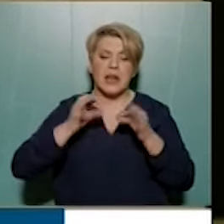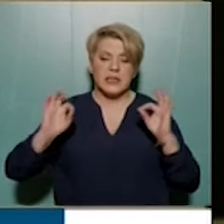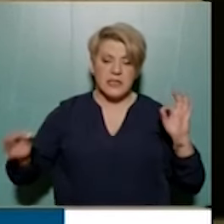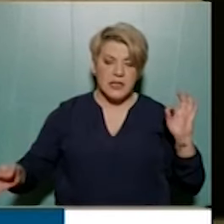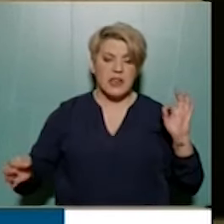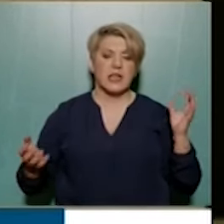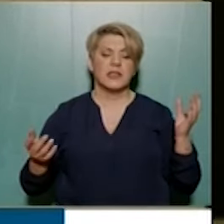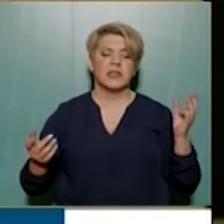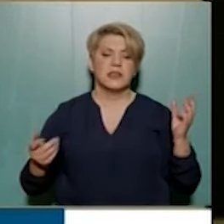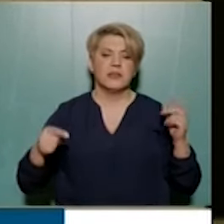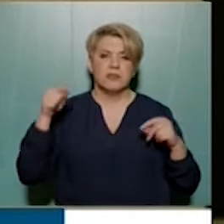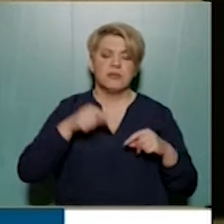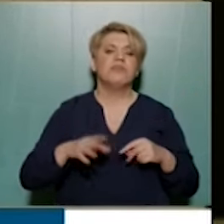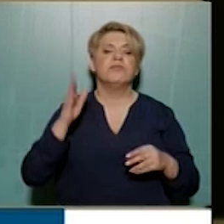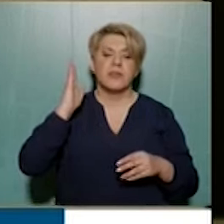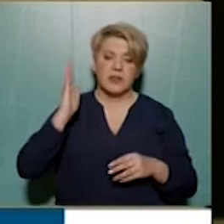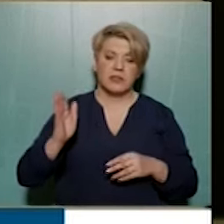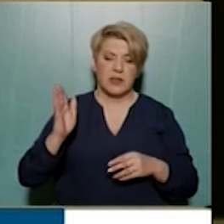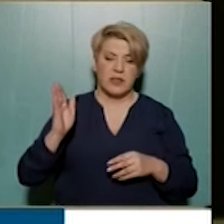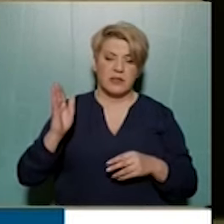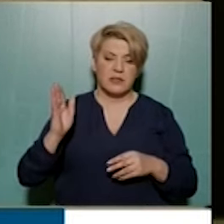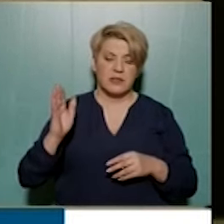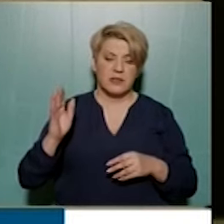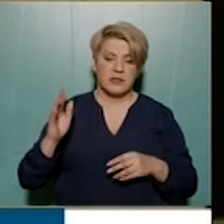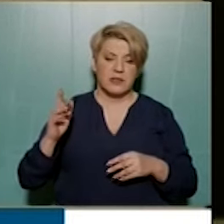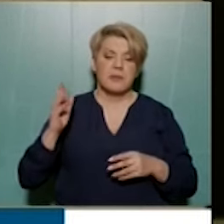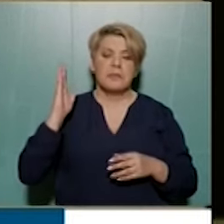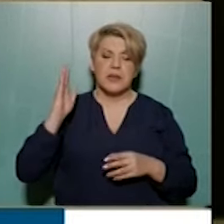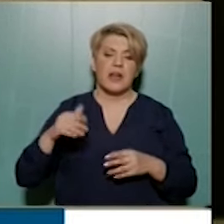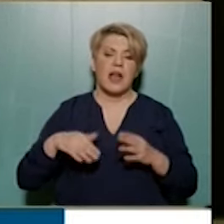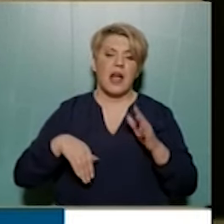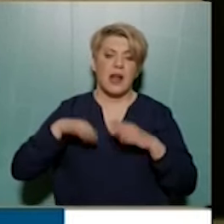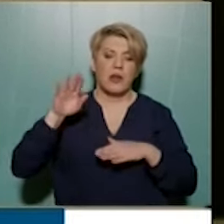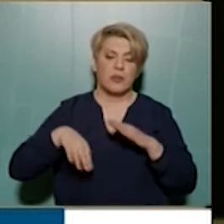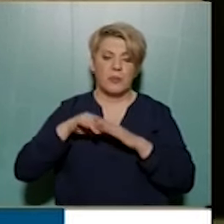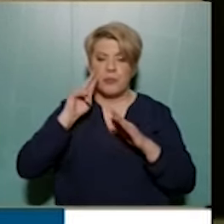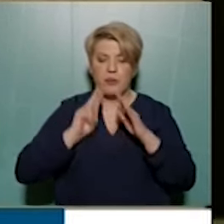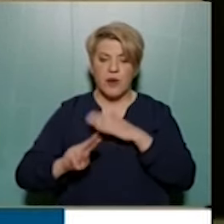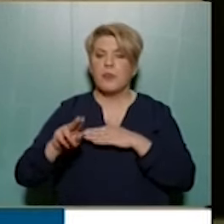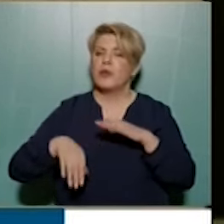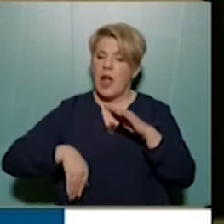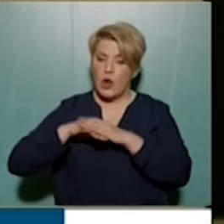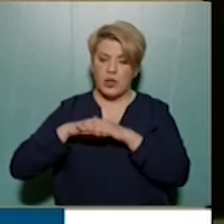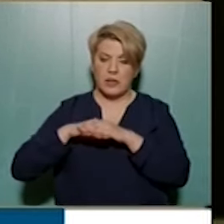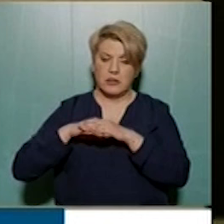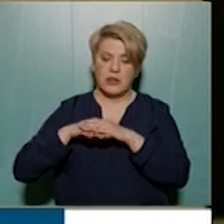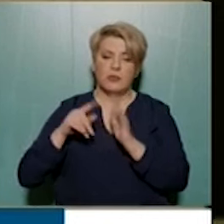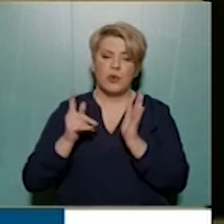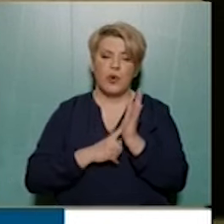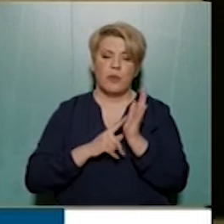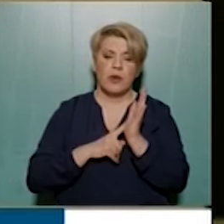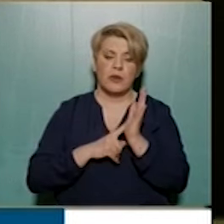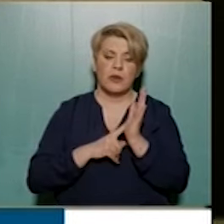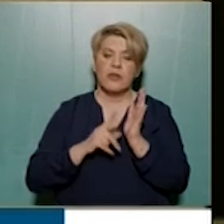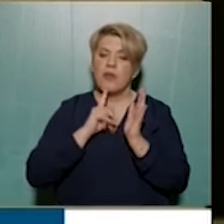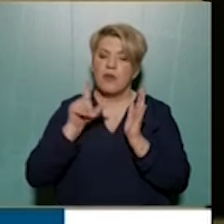αλυσίδες, στην οποία καταδικάστηκε σε μεγάλη ποινή, στην ανώτερη από αυτή που προβλεπόταν τέλος πάντων από τον νόμο